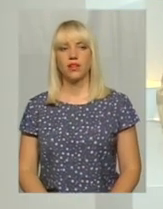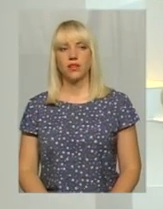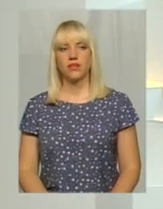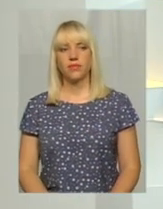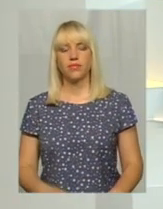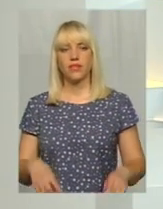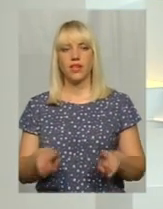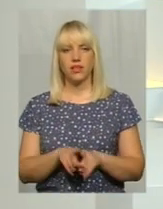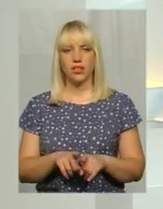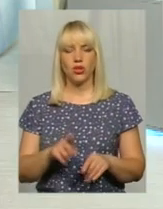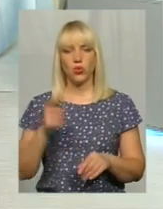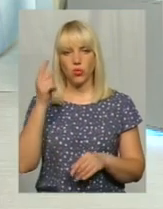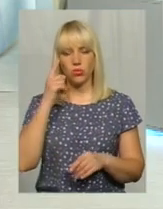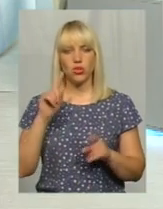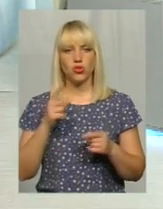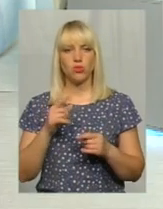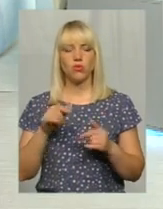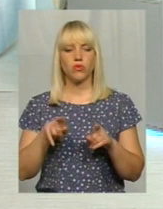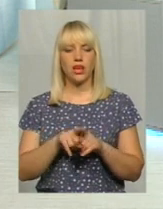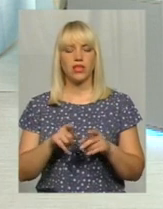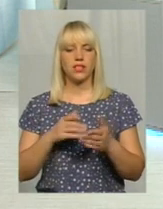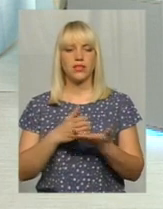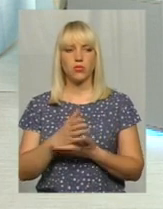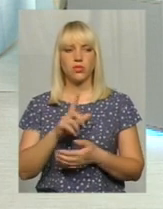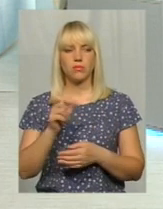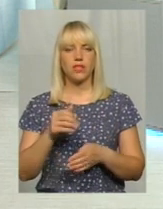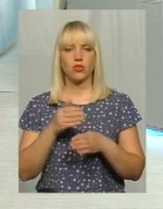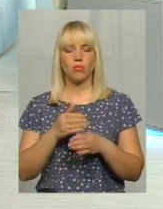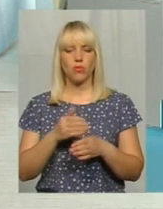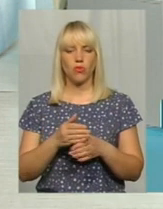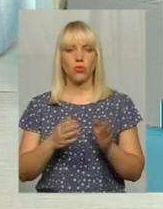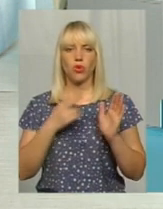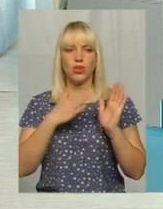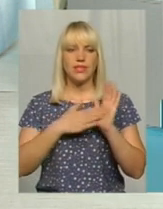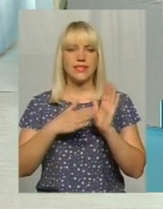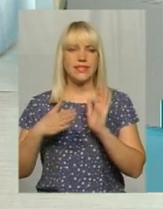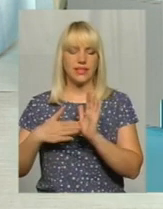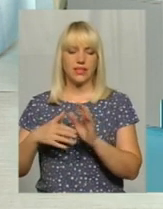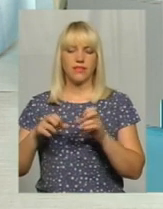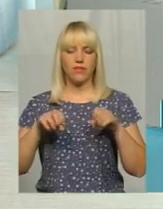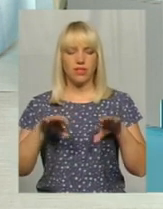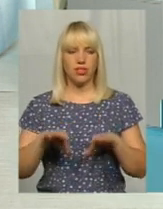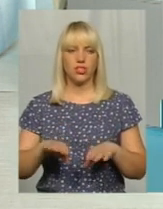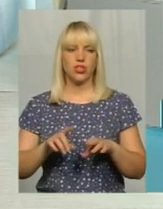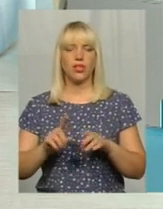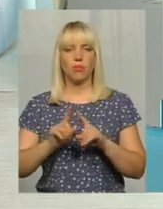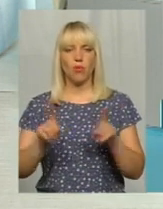Такі думки. Пані Юлія, чому саме у такий спосіб, за допомогою стікерів, вирішили популяризувати місцевого